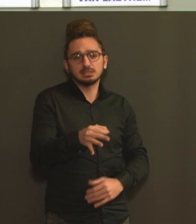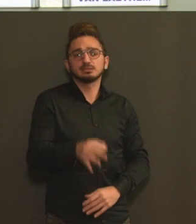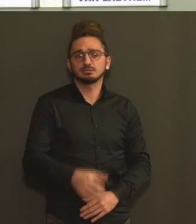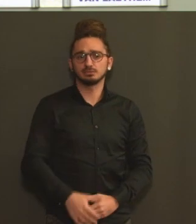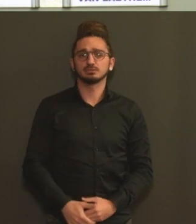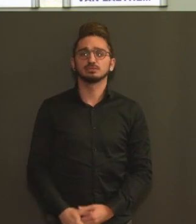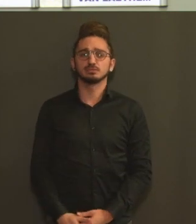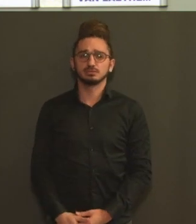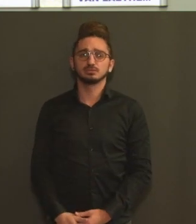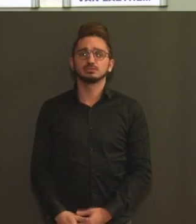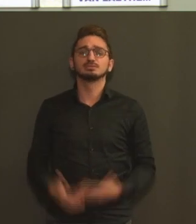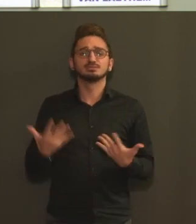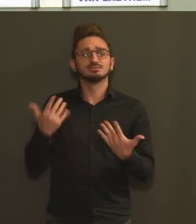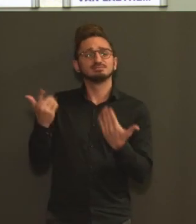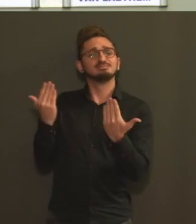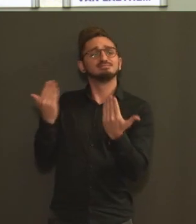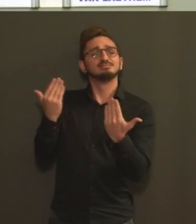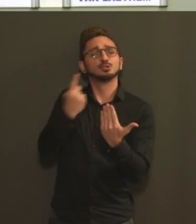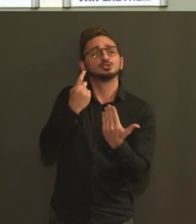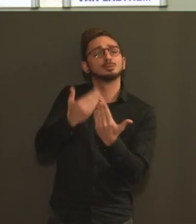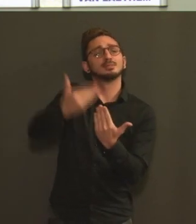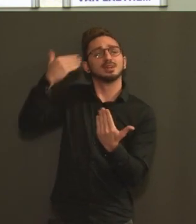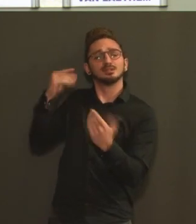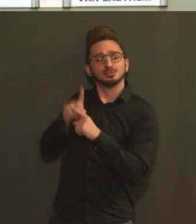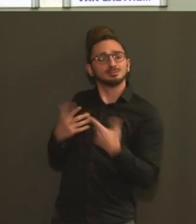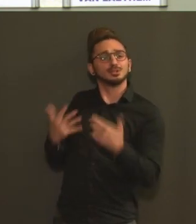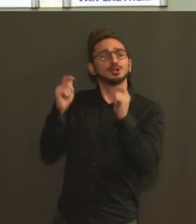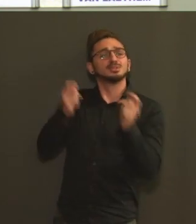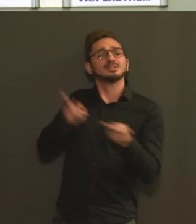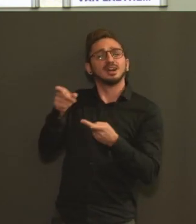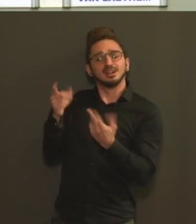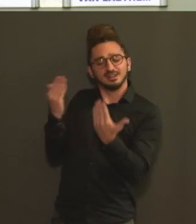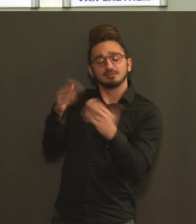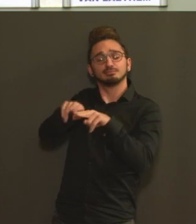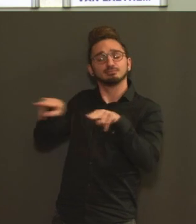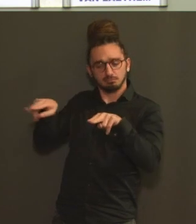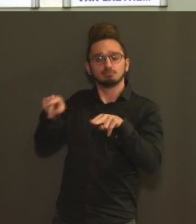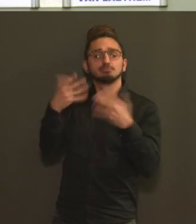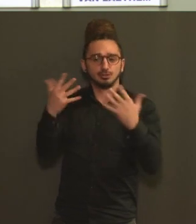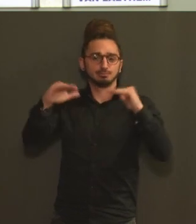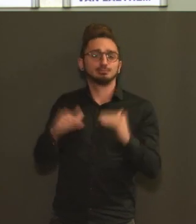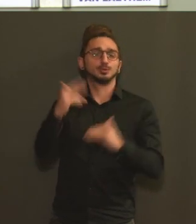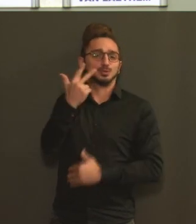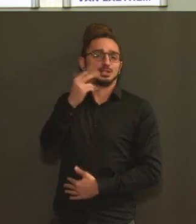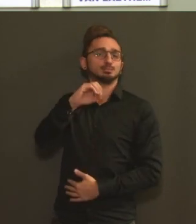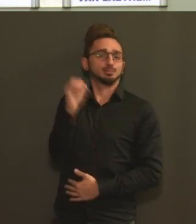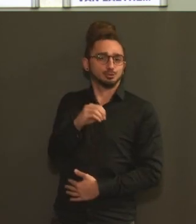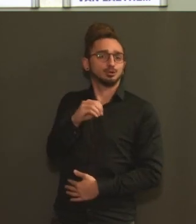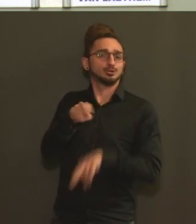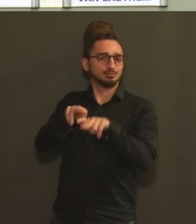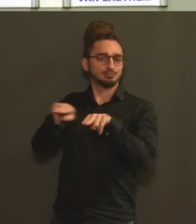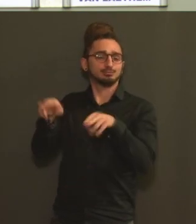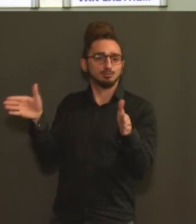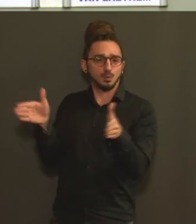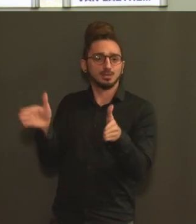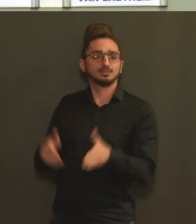8% par rapport à la semaine précédente. Au niveau des décès, nous avons le même genre d'évolution puisque la